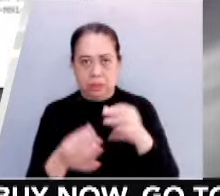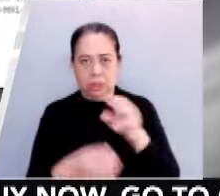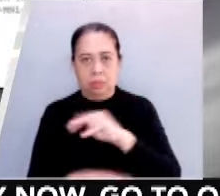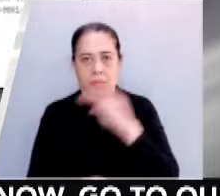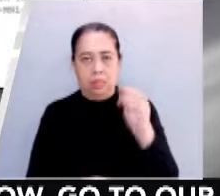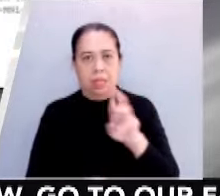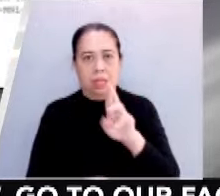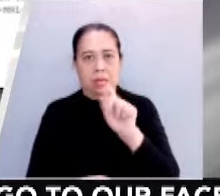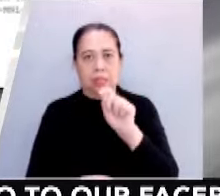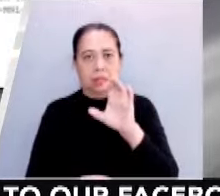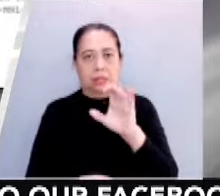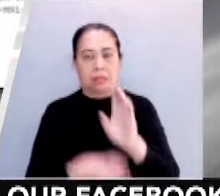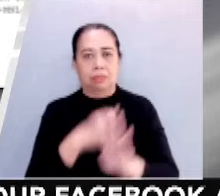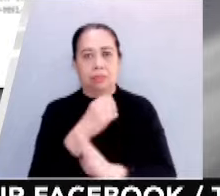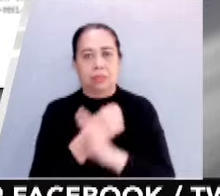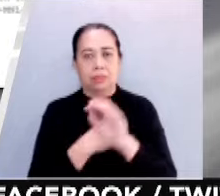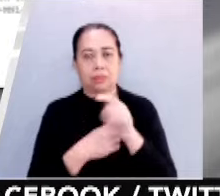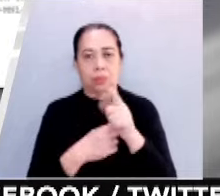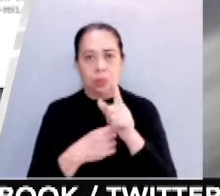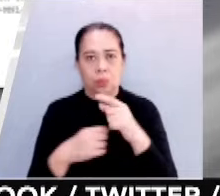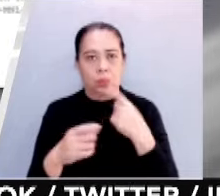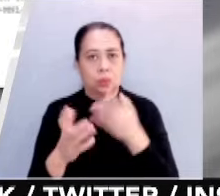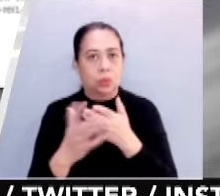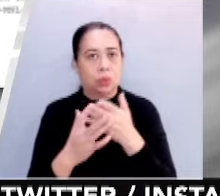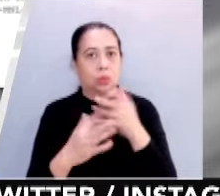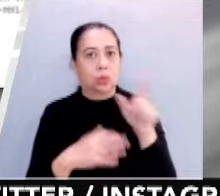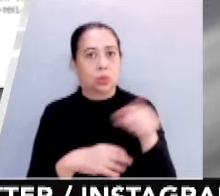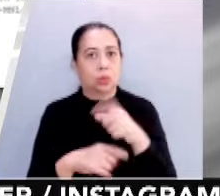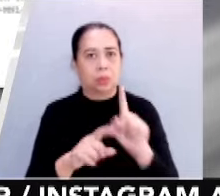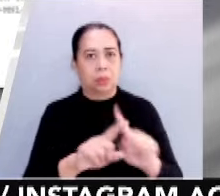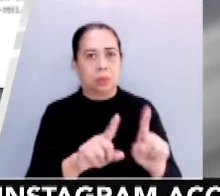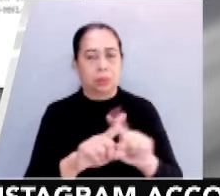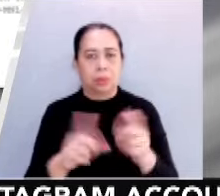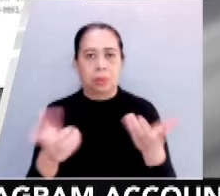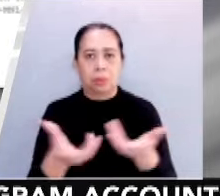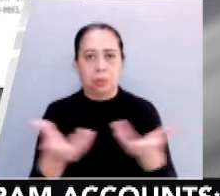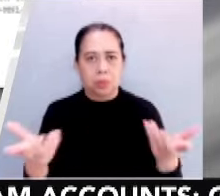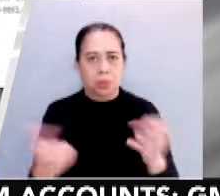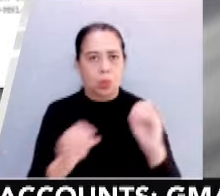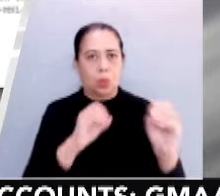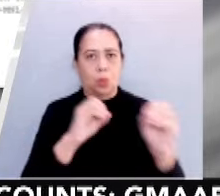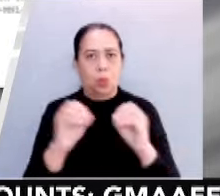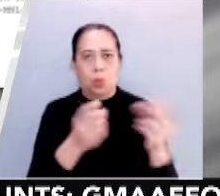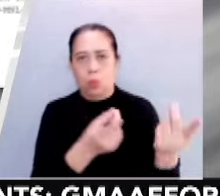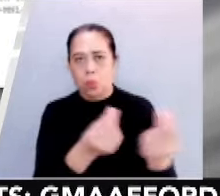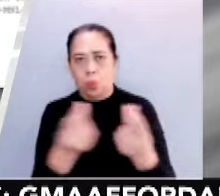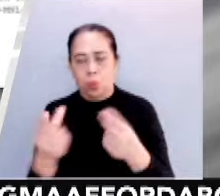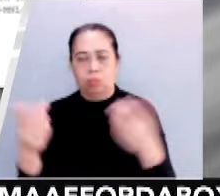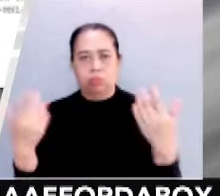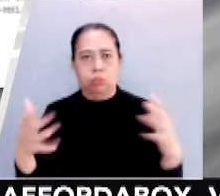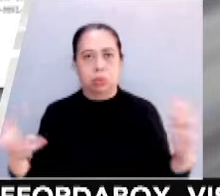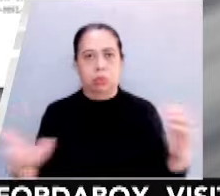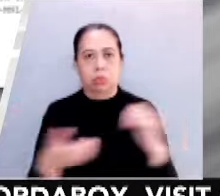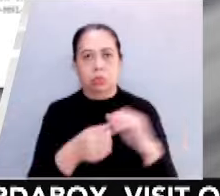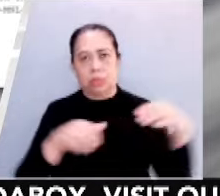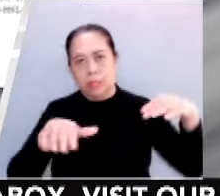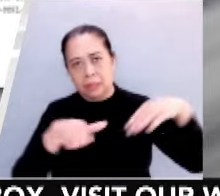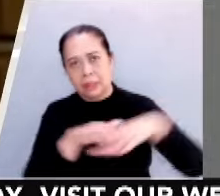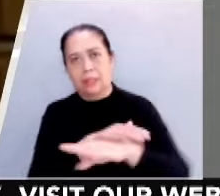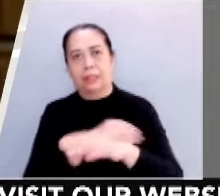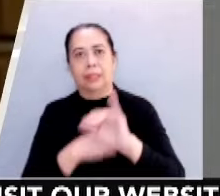21, sinabing sa pamamagitan ng kanilang hiwa-hiwalay at sarili mga aksyon na isagawa ang pagpasok sa bansa ng ilegal na